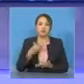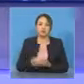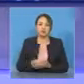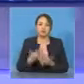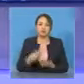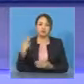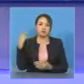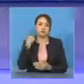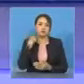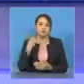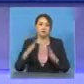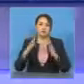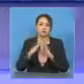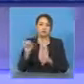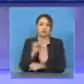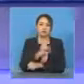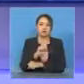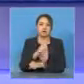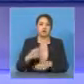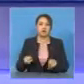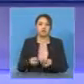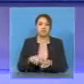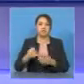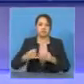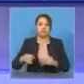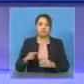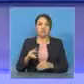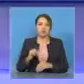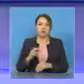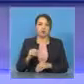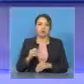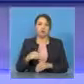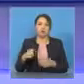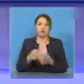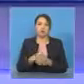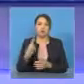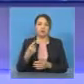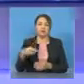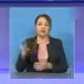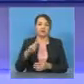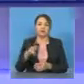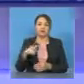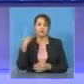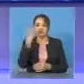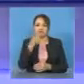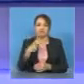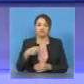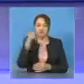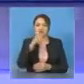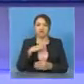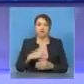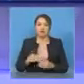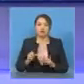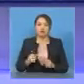основного долга на имущество и транспорт, а также земельному налогу, образованным до 1 января 2020 года. Исключением